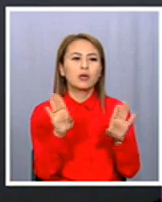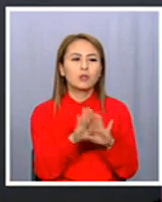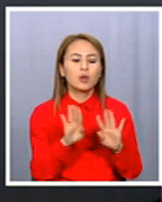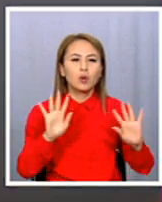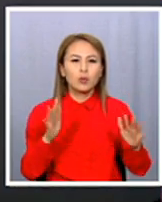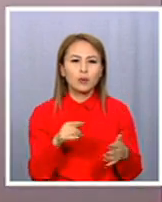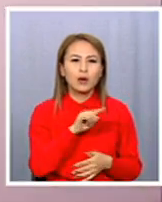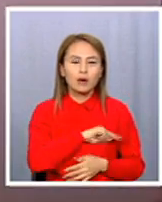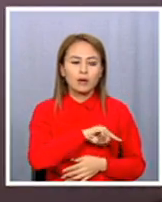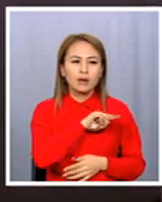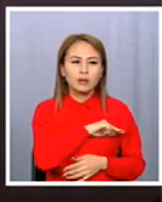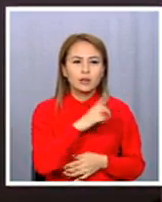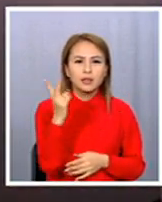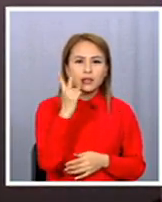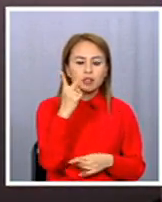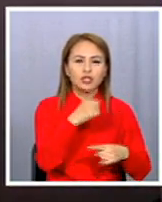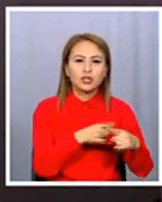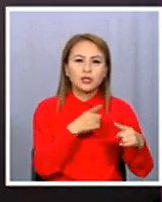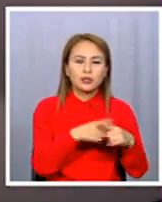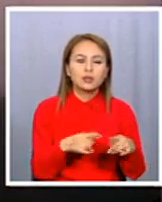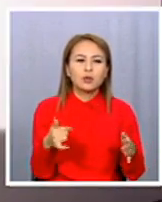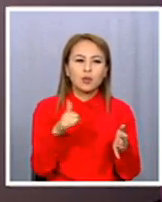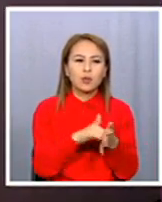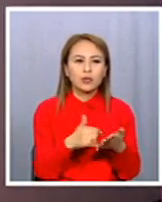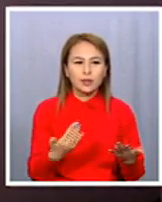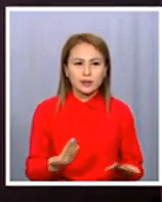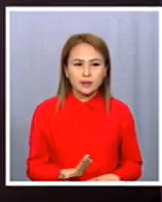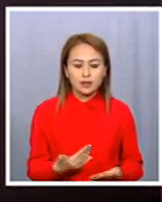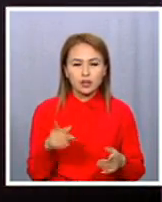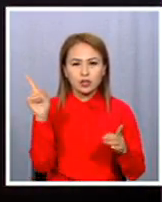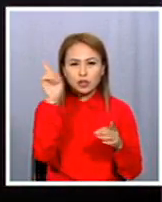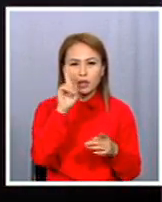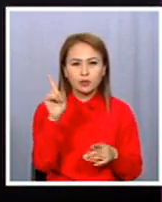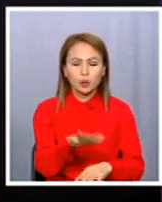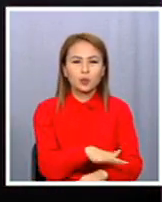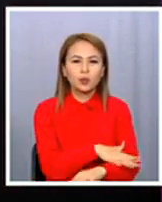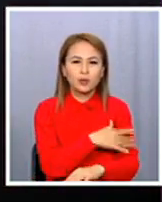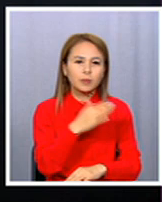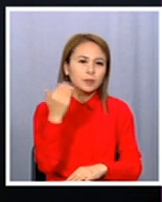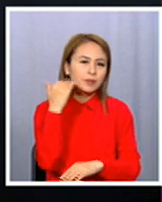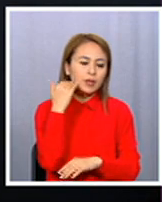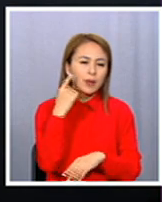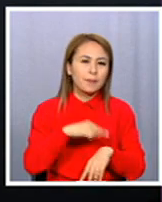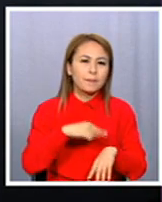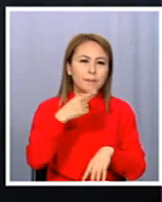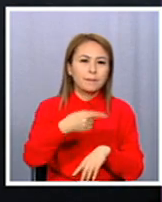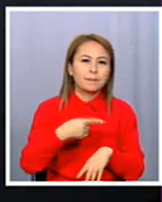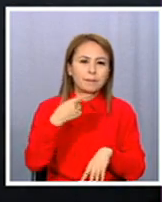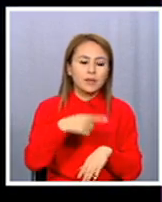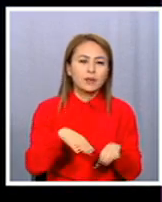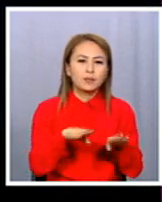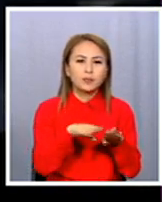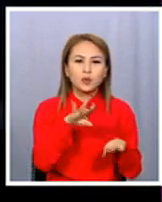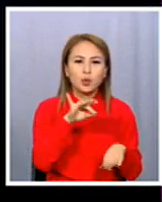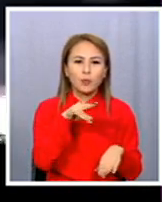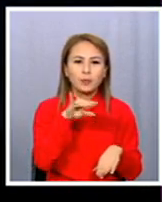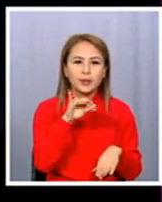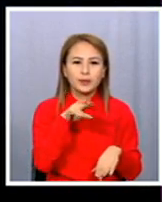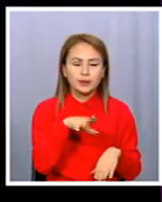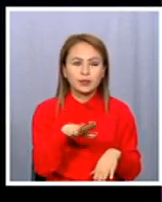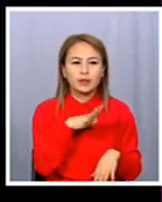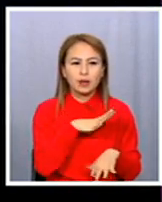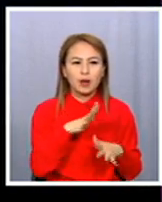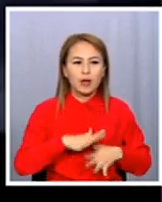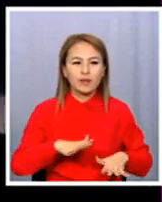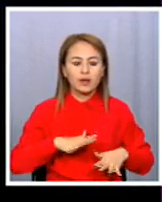көбіне күннің екінші жартысында орын алады екен. Найзағай жарқылдау ұзақтығы шамамен 1 сағат. Алайда тропиктік аймақтарда және Кавказ